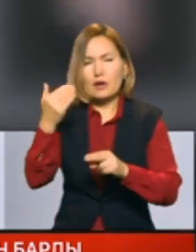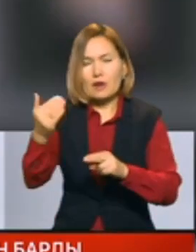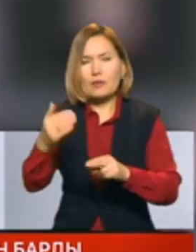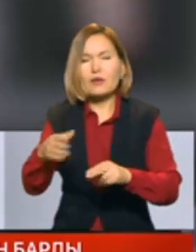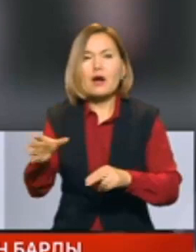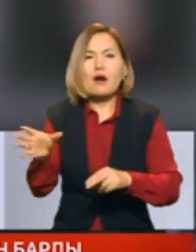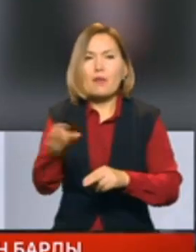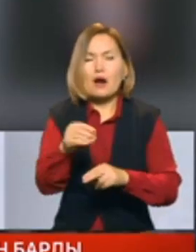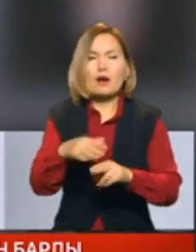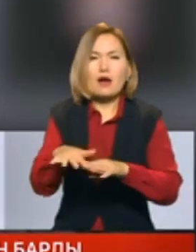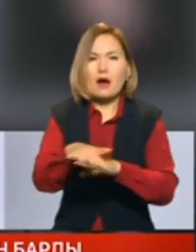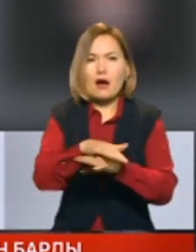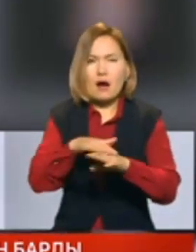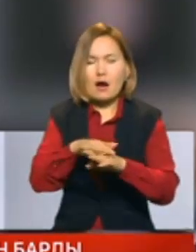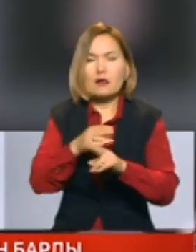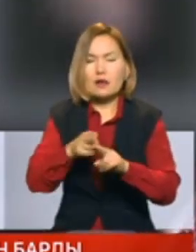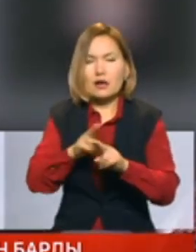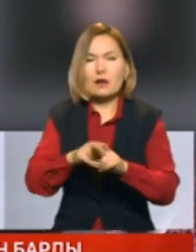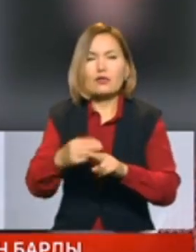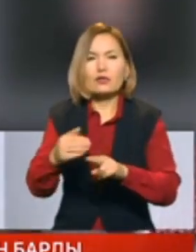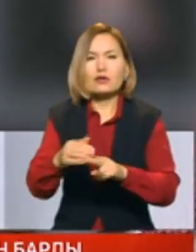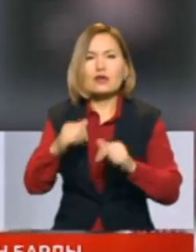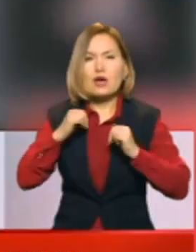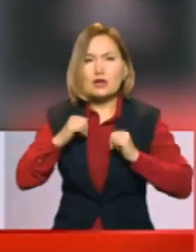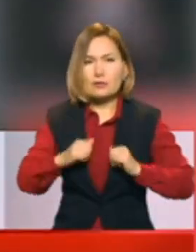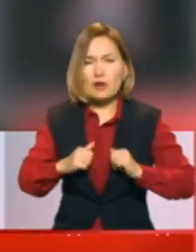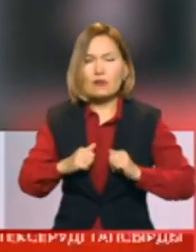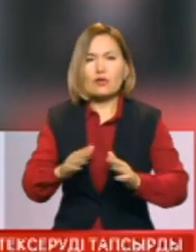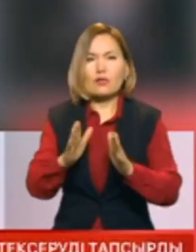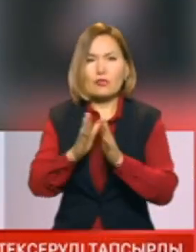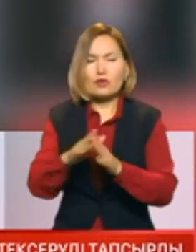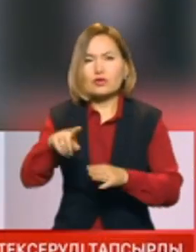қадамдарға бармауған деп арағайындық танытуға ниет білдірді.